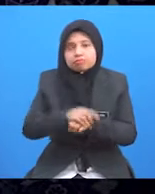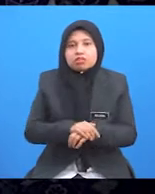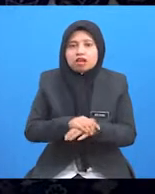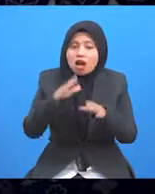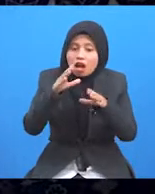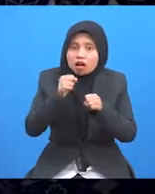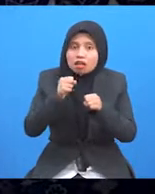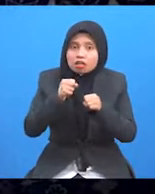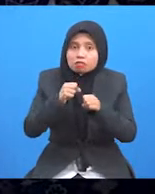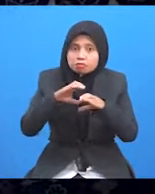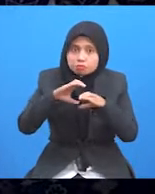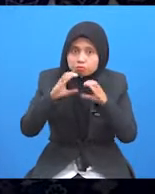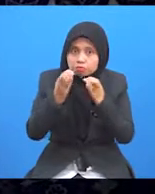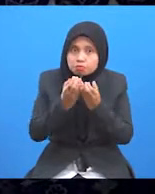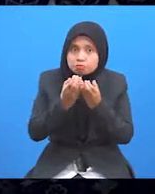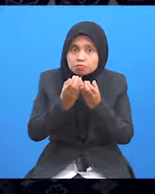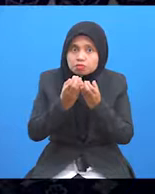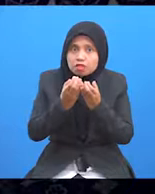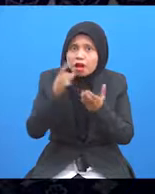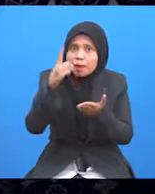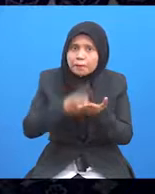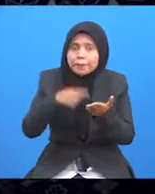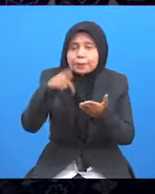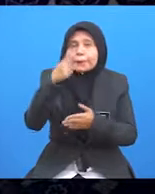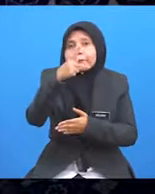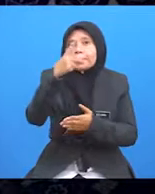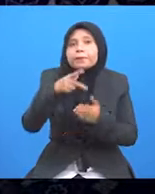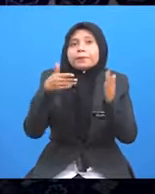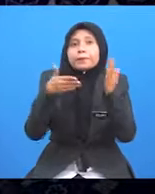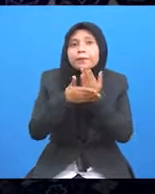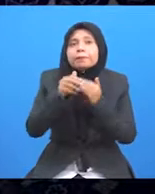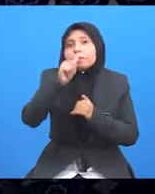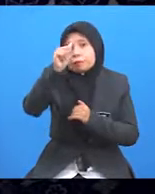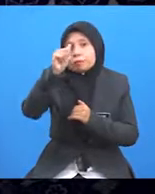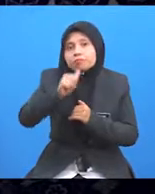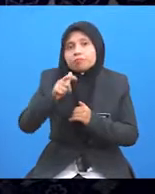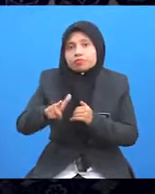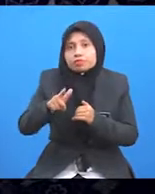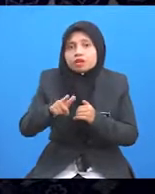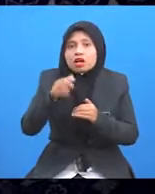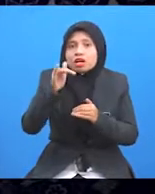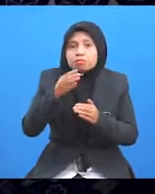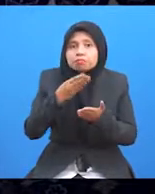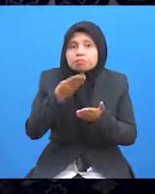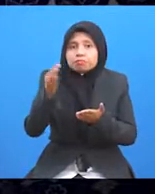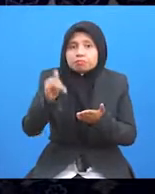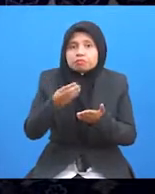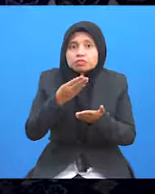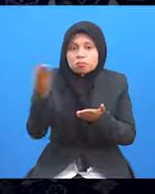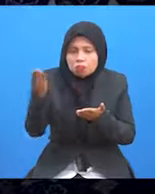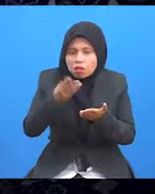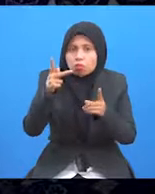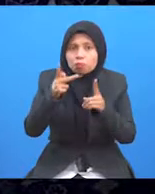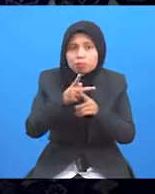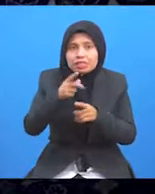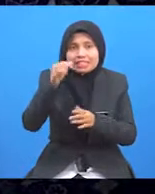diperintahkan Allah ialah perkara yang membawa kepada keimanan dan ketakwaan. Hal ini akan